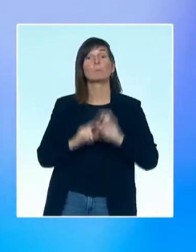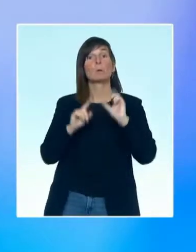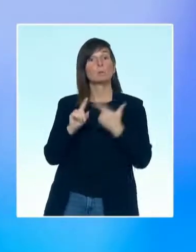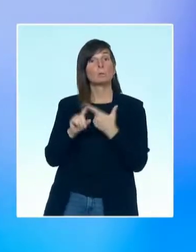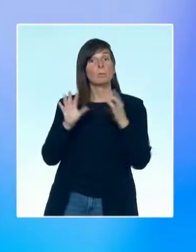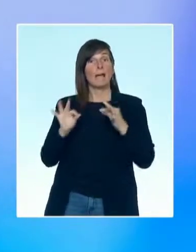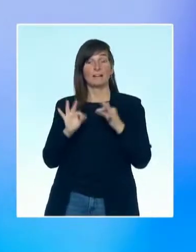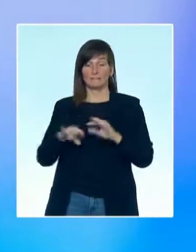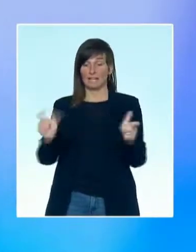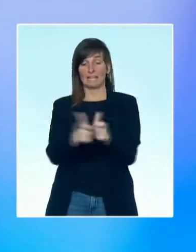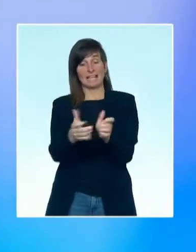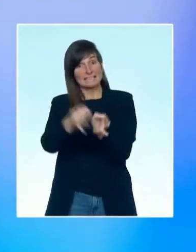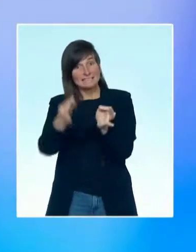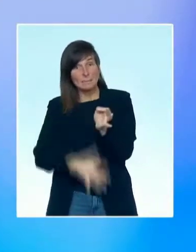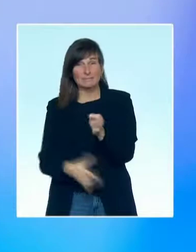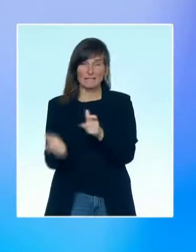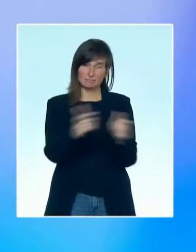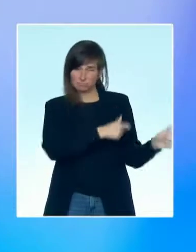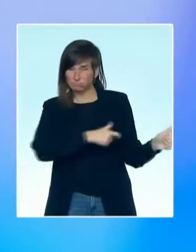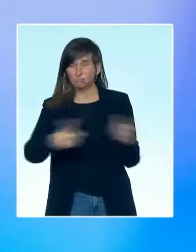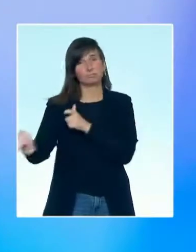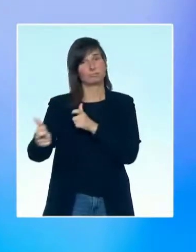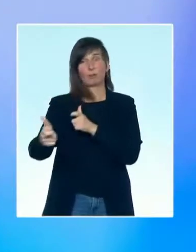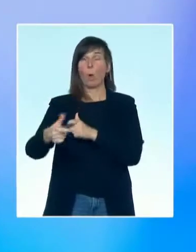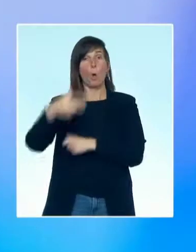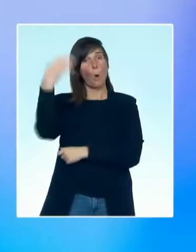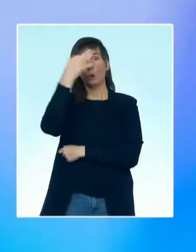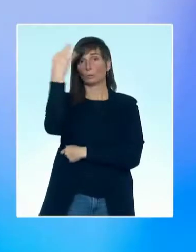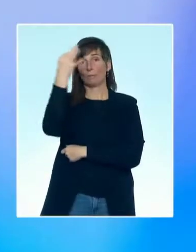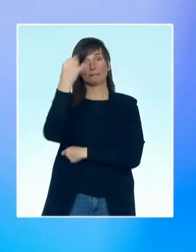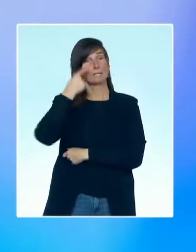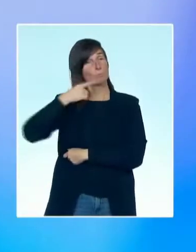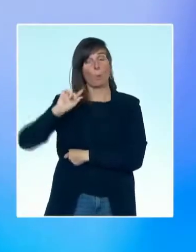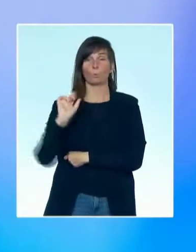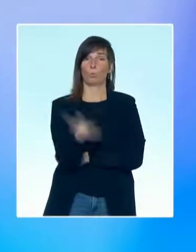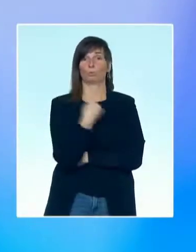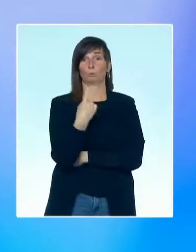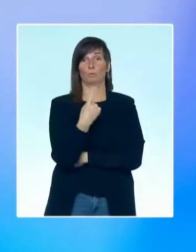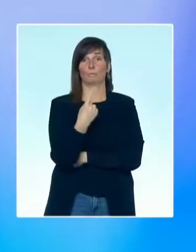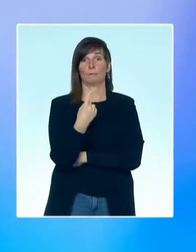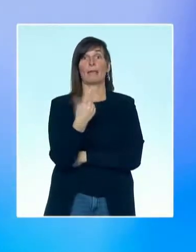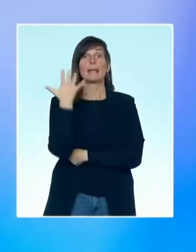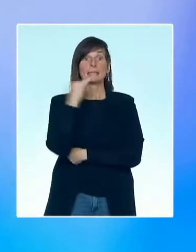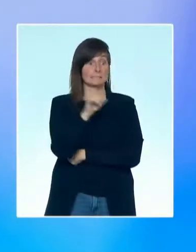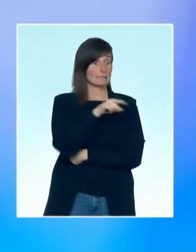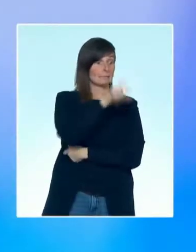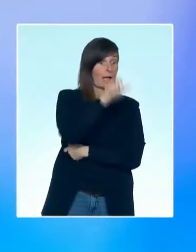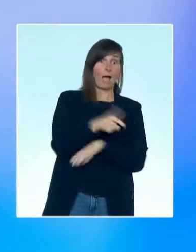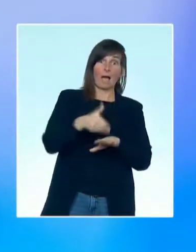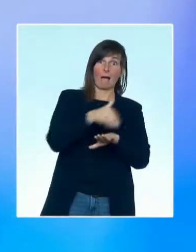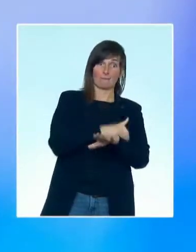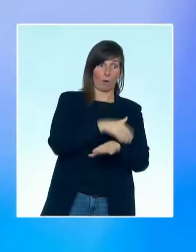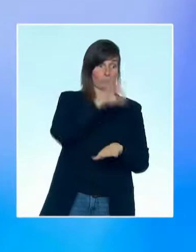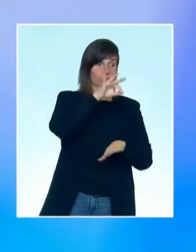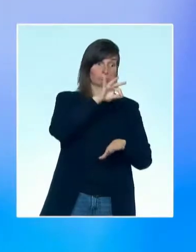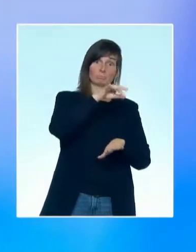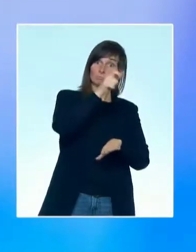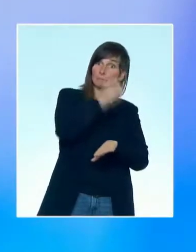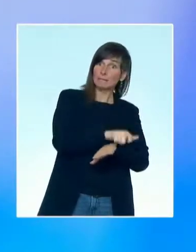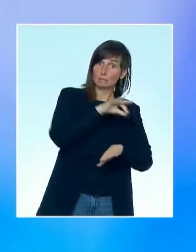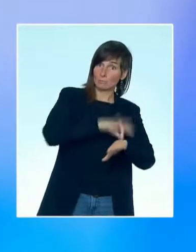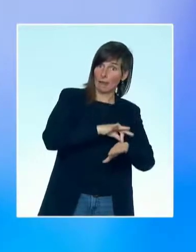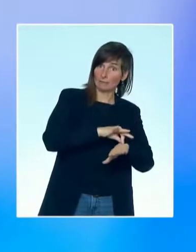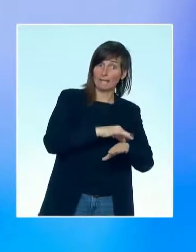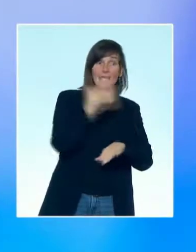dépistage systématique de tous les élèves s'il y a un cas positif dans la classe et de fermeture de la classe au bout de 3 cas.